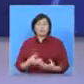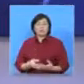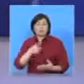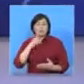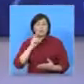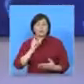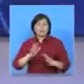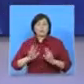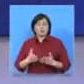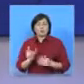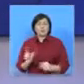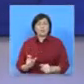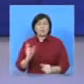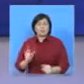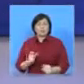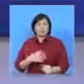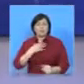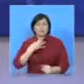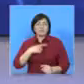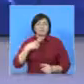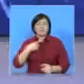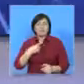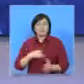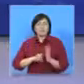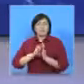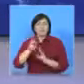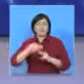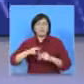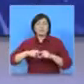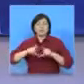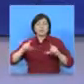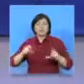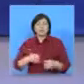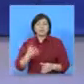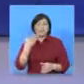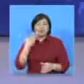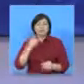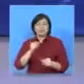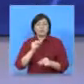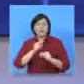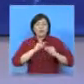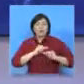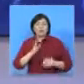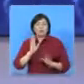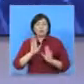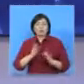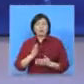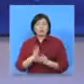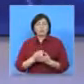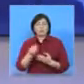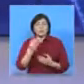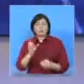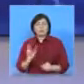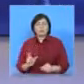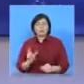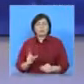благоприятных условий для граждан. Что важно отметить, запуск этих центров облегчил работу не только госслужащих, но и запросы простых сельчан.